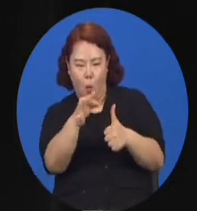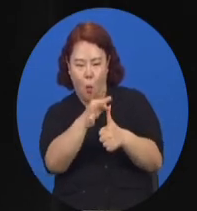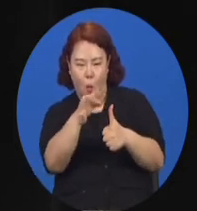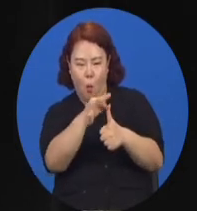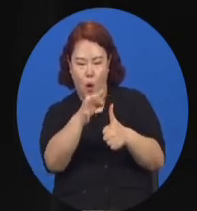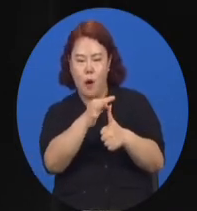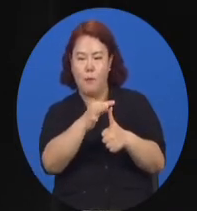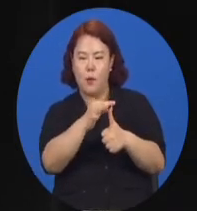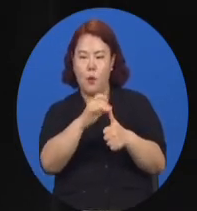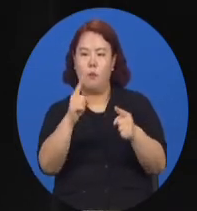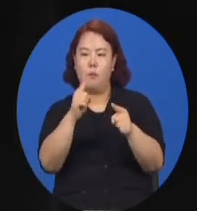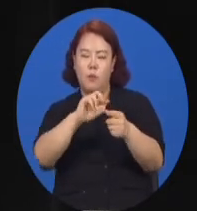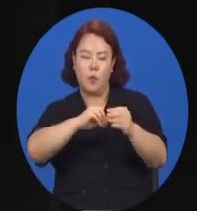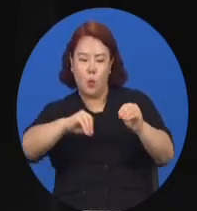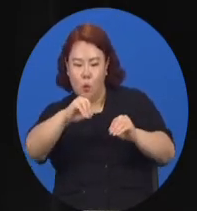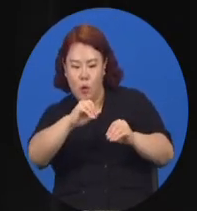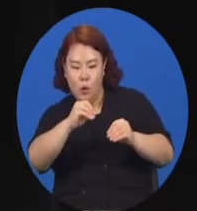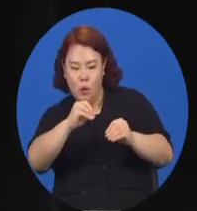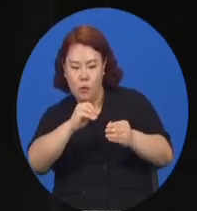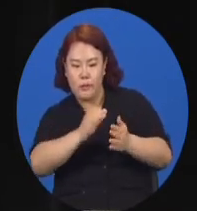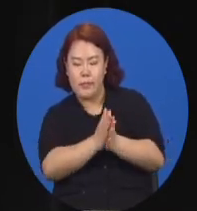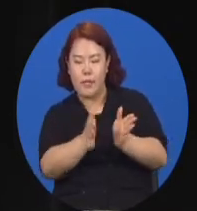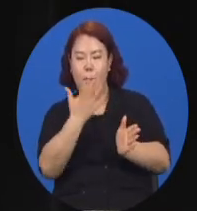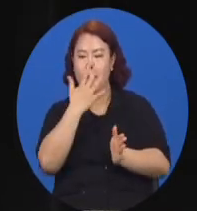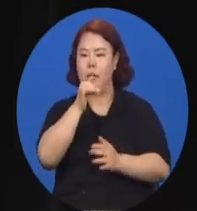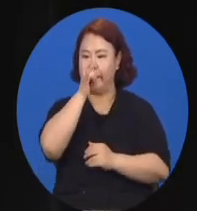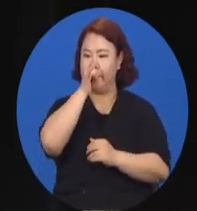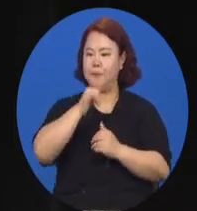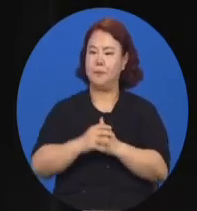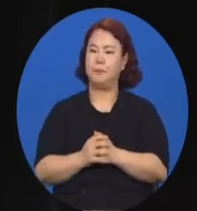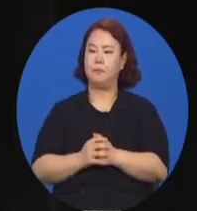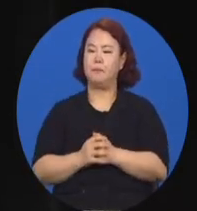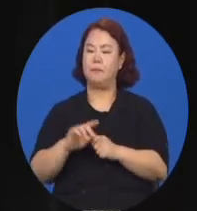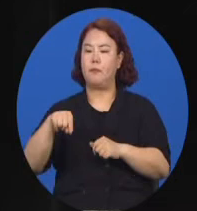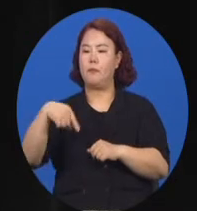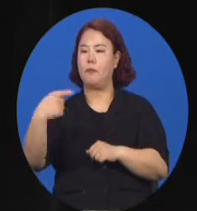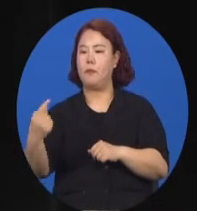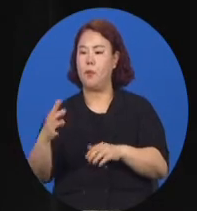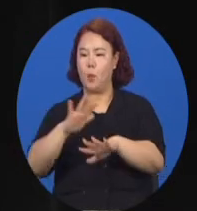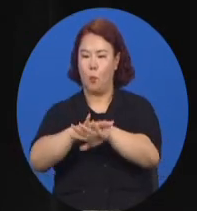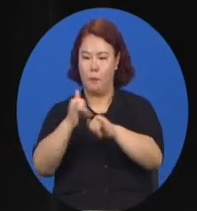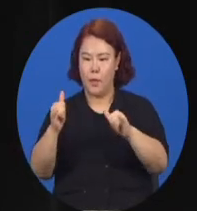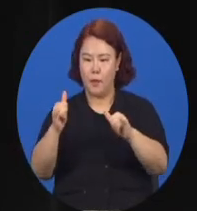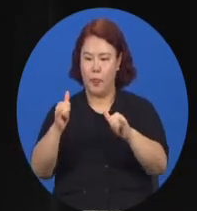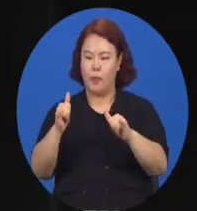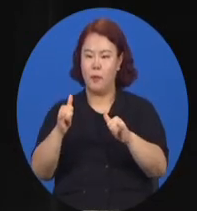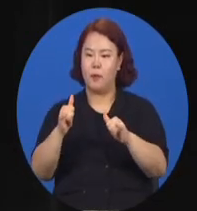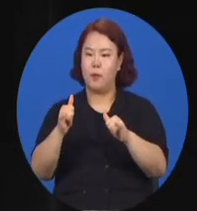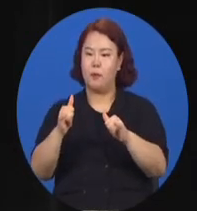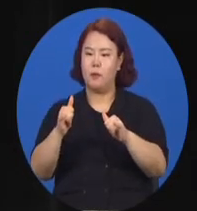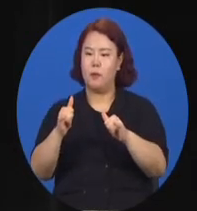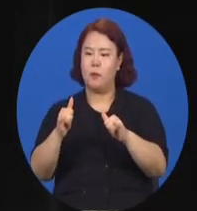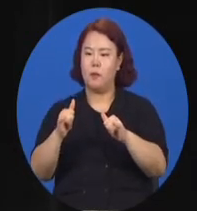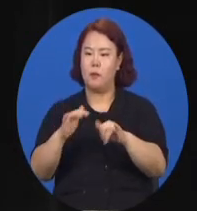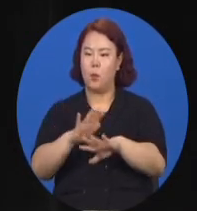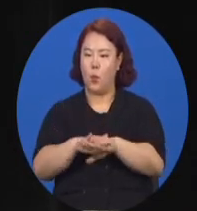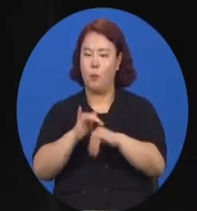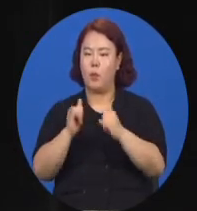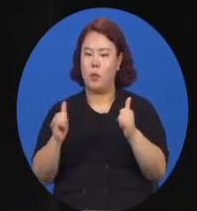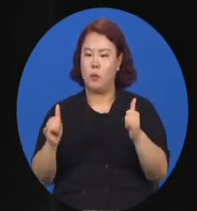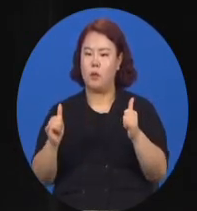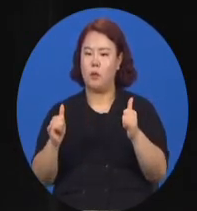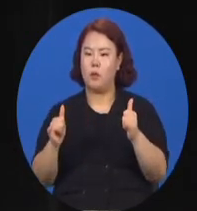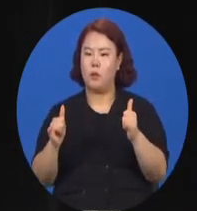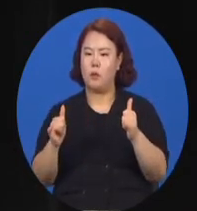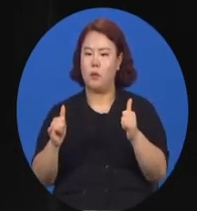돌려서 집행을 하려고 하고 있습니다. 그다음에 농민들은 고생해서 만든 그 병충해